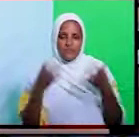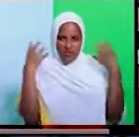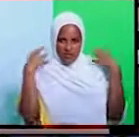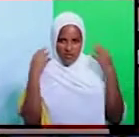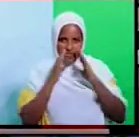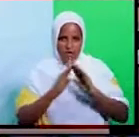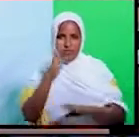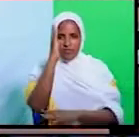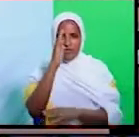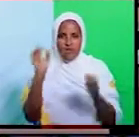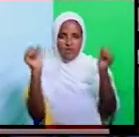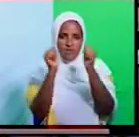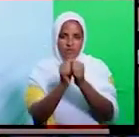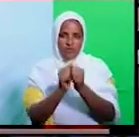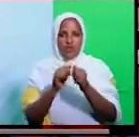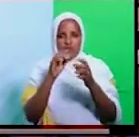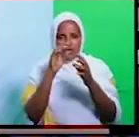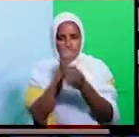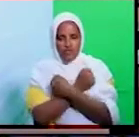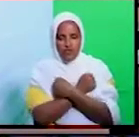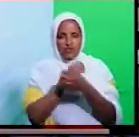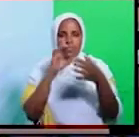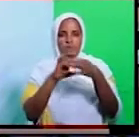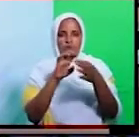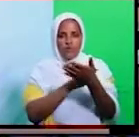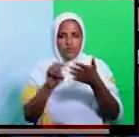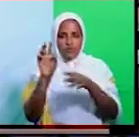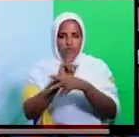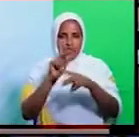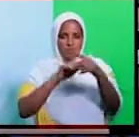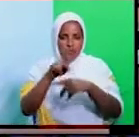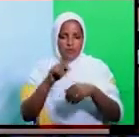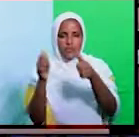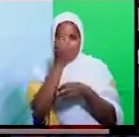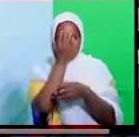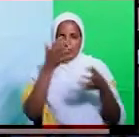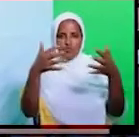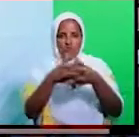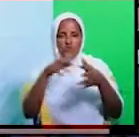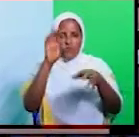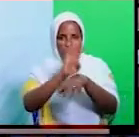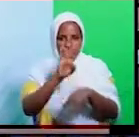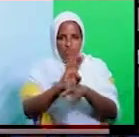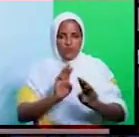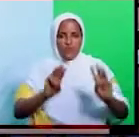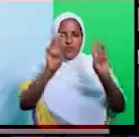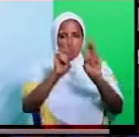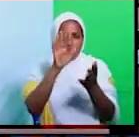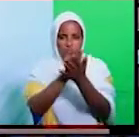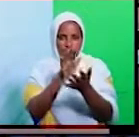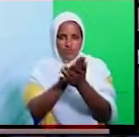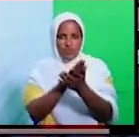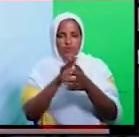ሌላ አስረኛው እግዚአብሔር እናውቀው ዘንድ ግልጽ ያላደረጋቸው ነገሮች አለመዳፈር ነው። እናውቀው ዘንድ የሚጠቅመንን